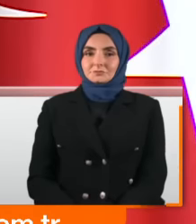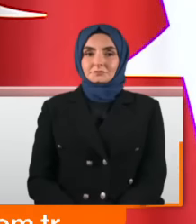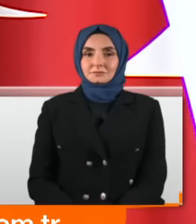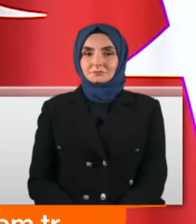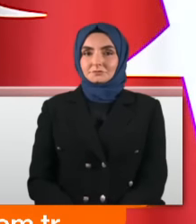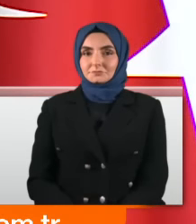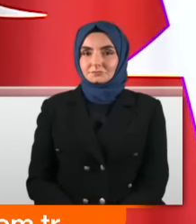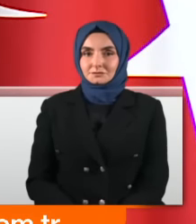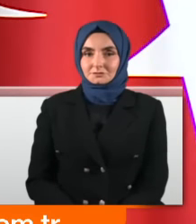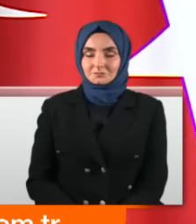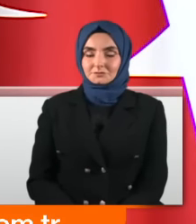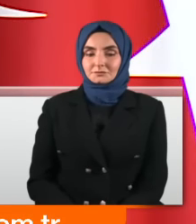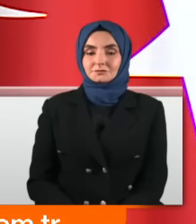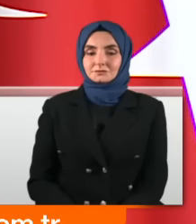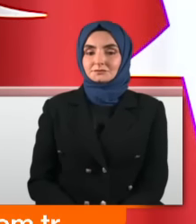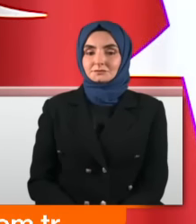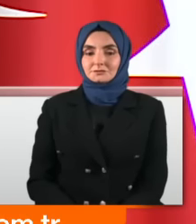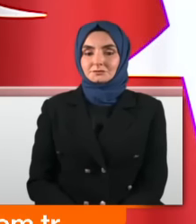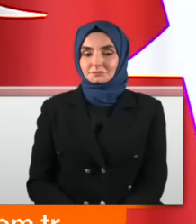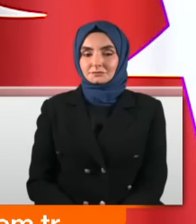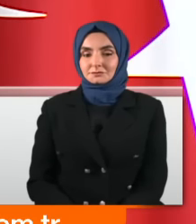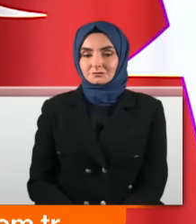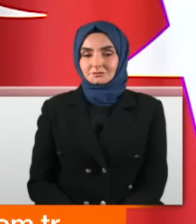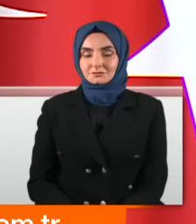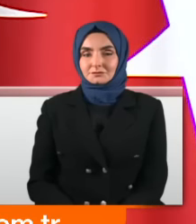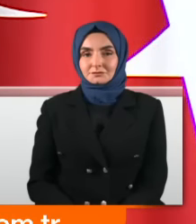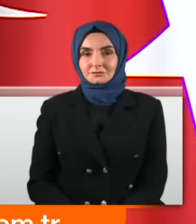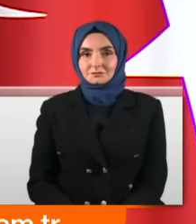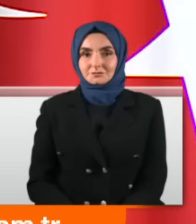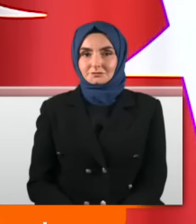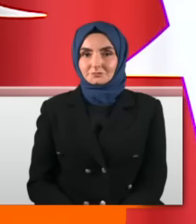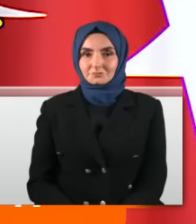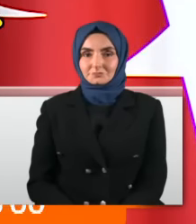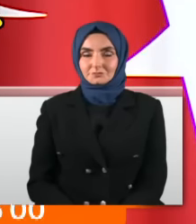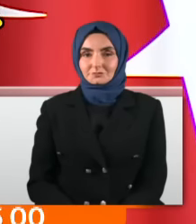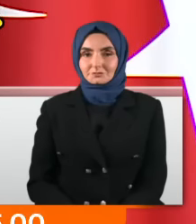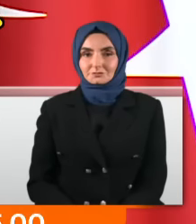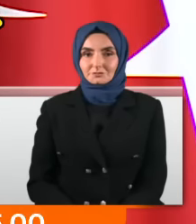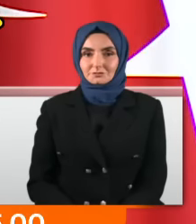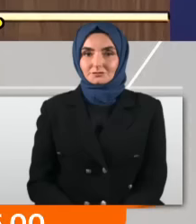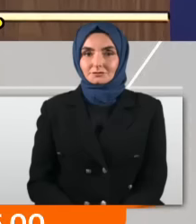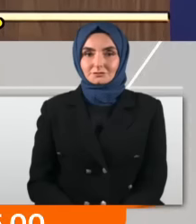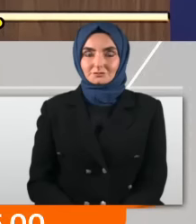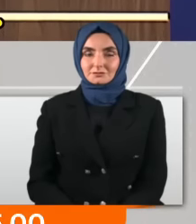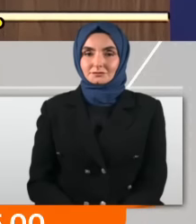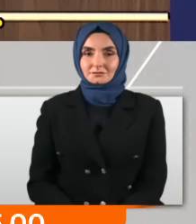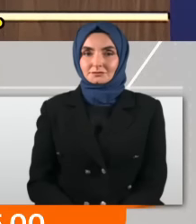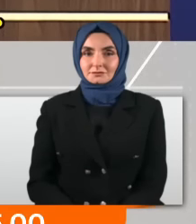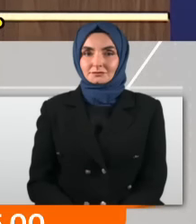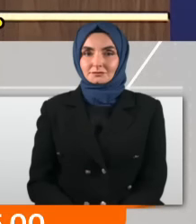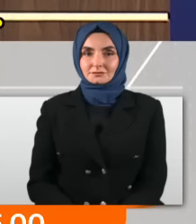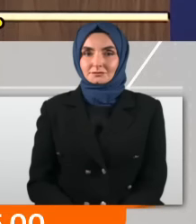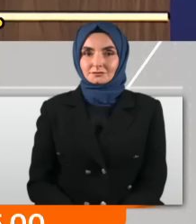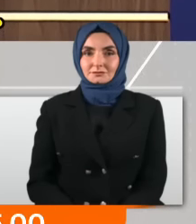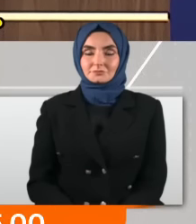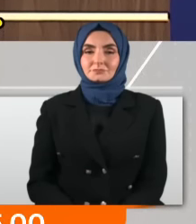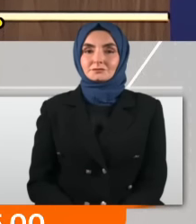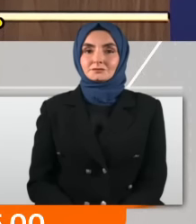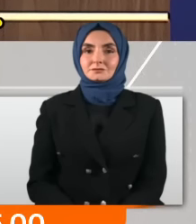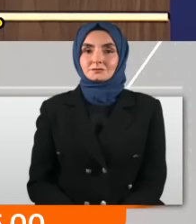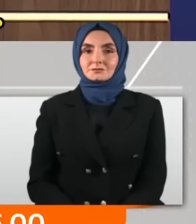Hava kuvvetlerimize ait kargo uçaklarıyla insani yardım operasyonuna dahil olma talebimizi iletmiştik. Bu talebimizin İsrail